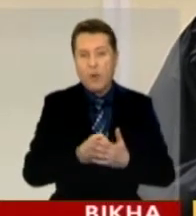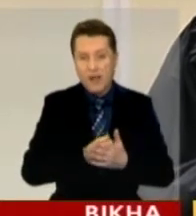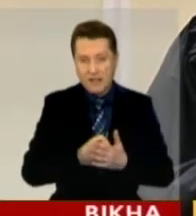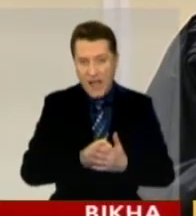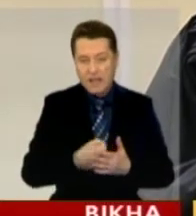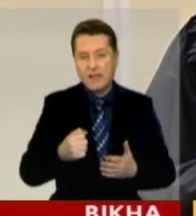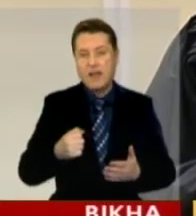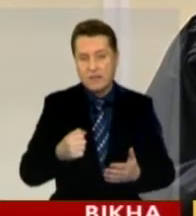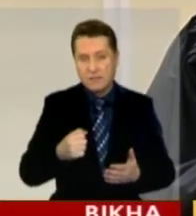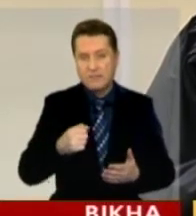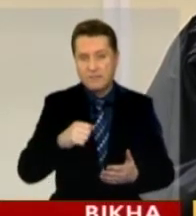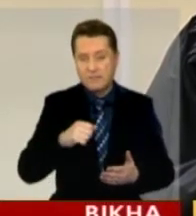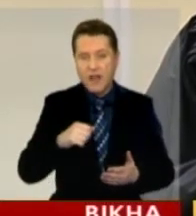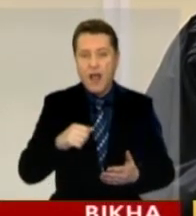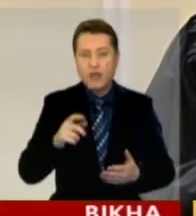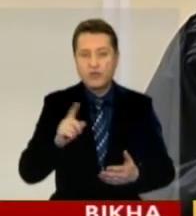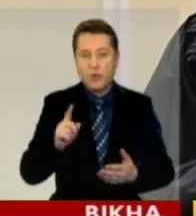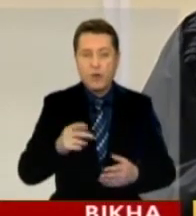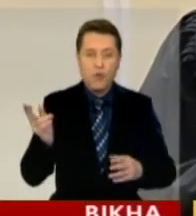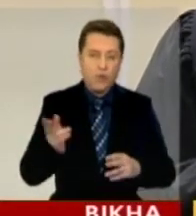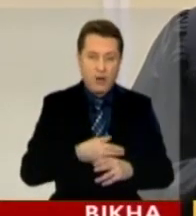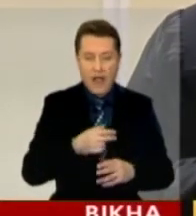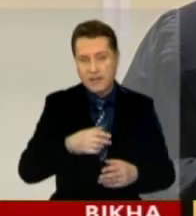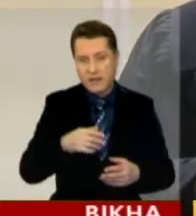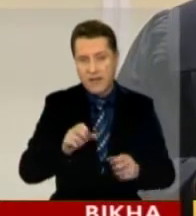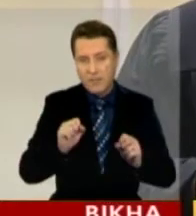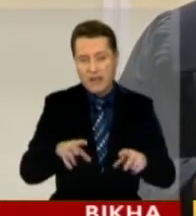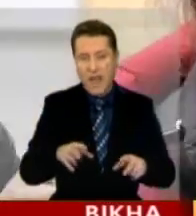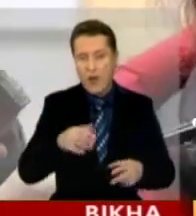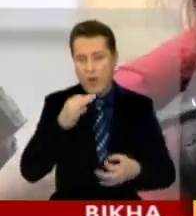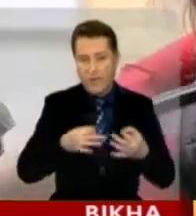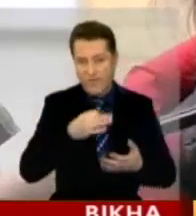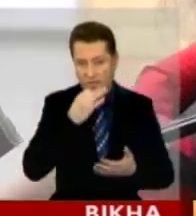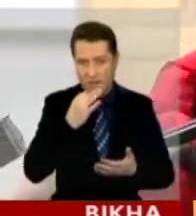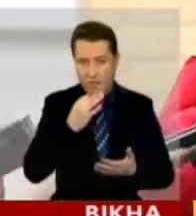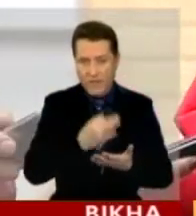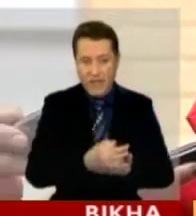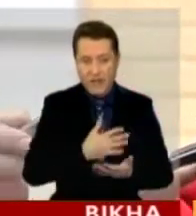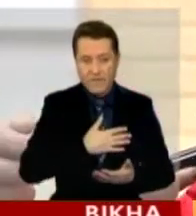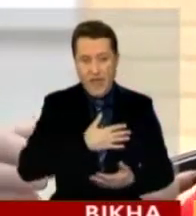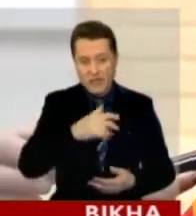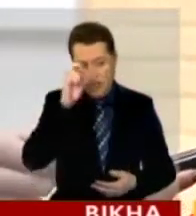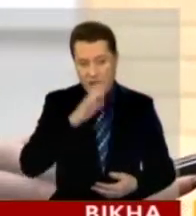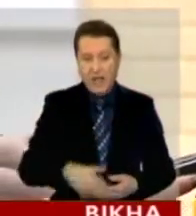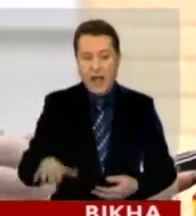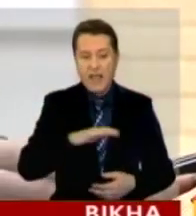кримінальної відповідальності за відсутності правих підстав для розгляду під час підготовчого судового засідання. В нашій країні